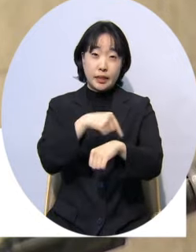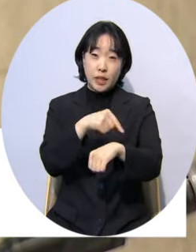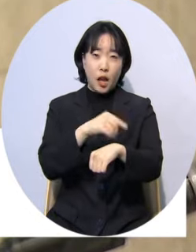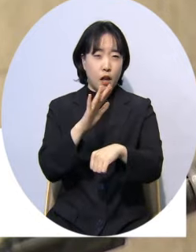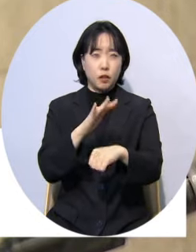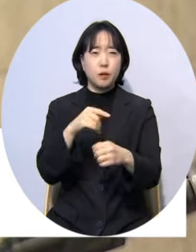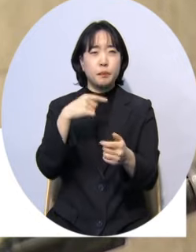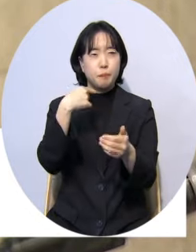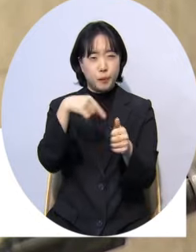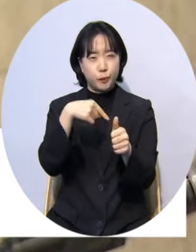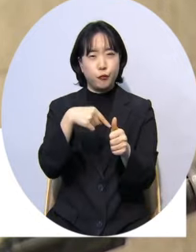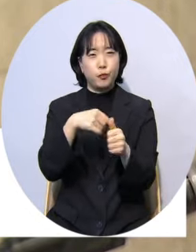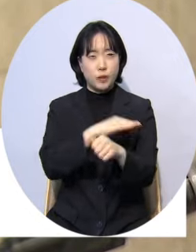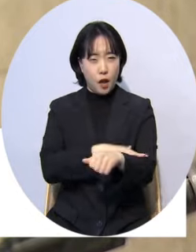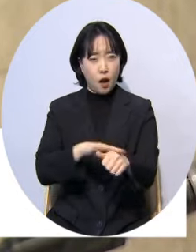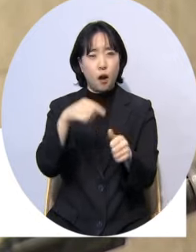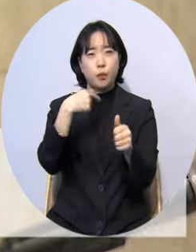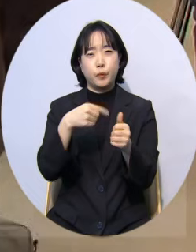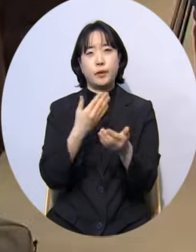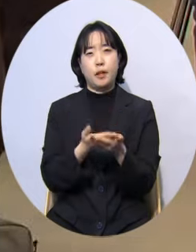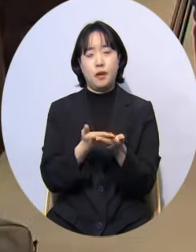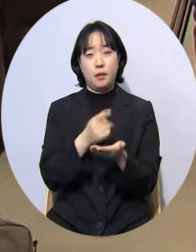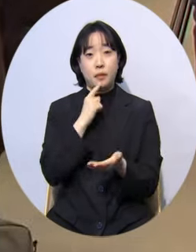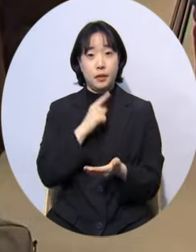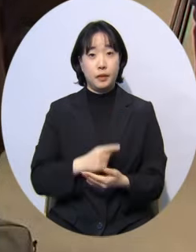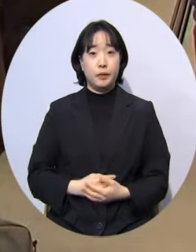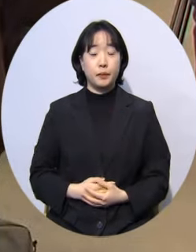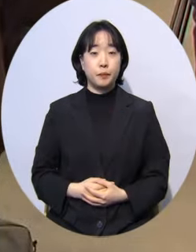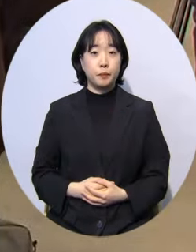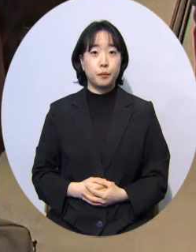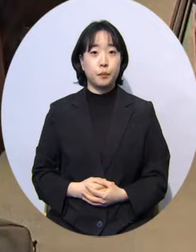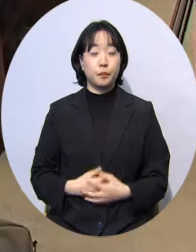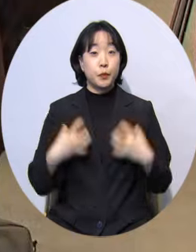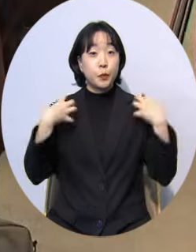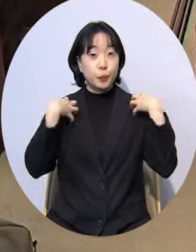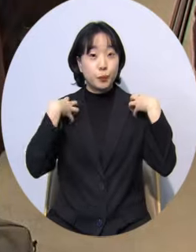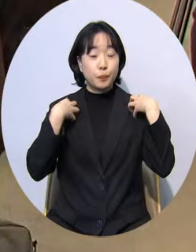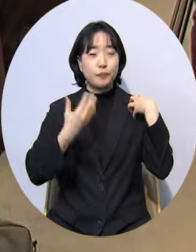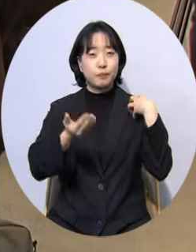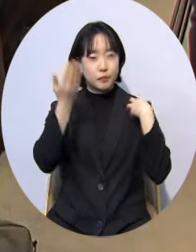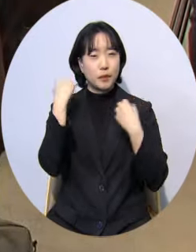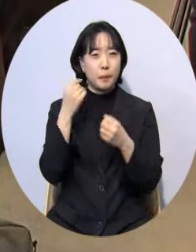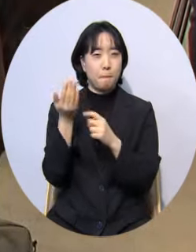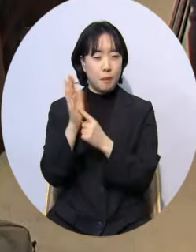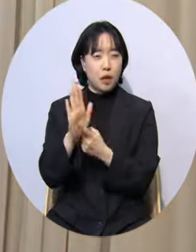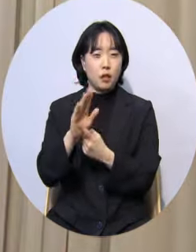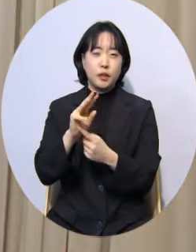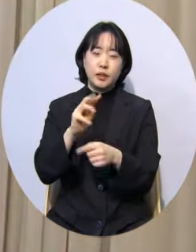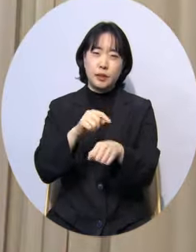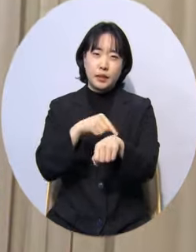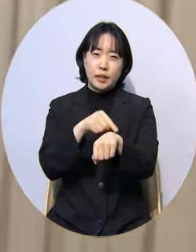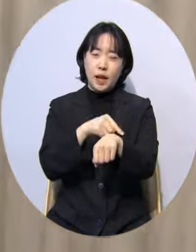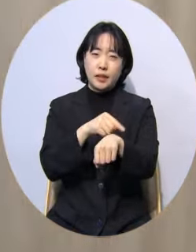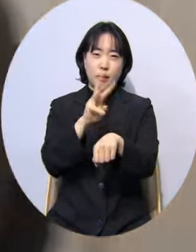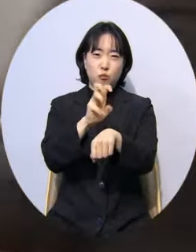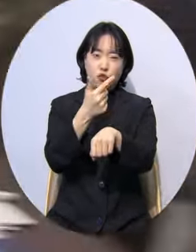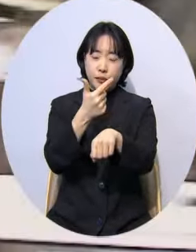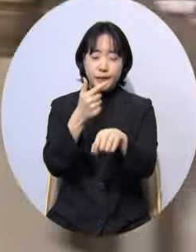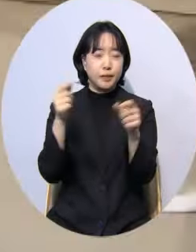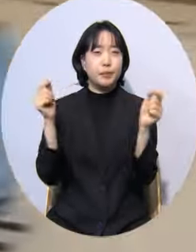요구도가 이제 높음을 확인을 할 수 있었습니다 정부는 앞서 발표한 최대 연속 근무시간 주당 최대 근무시간 단축